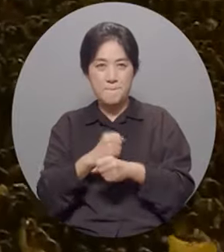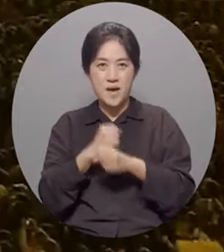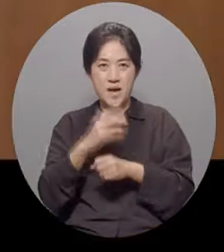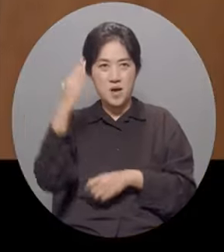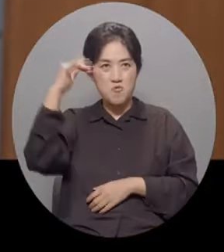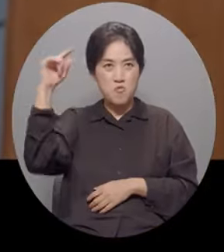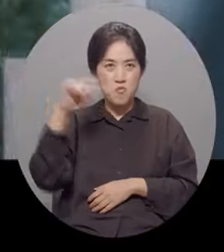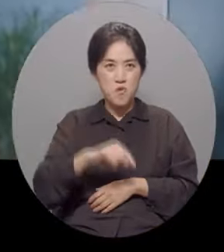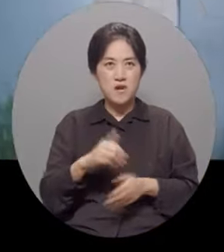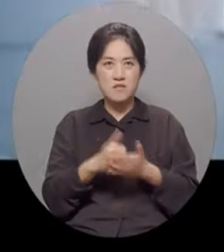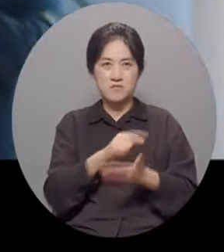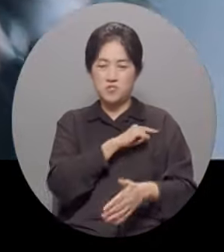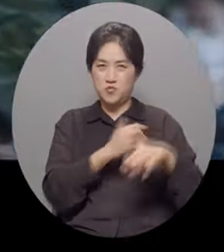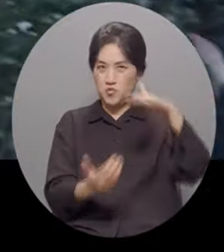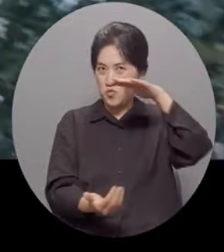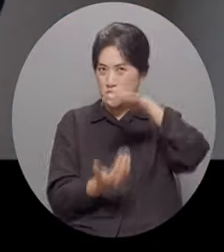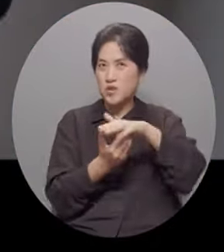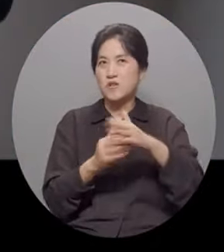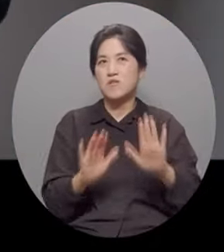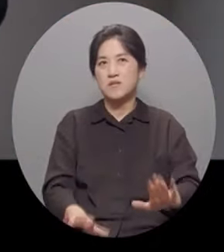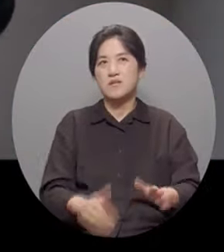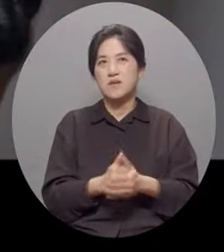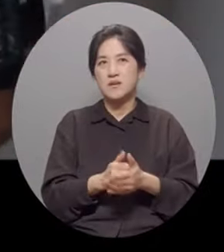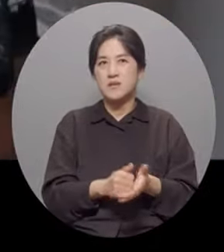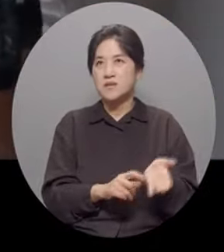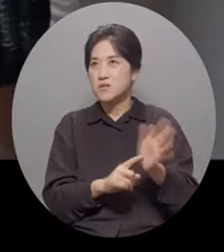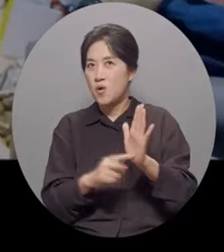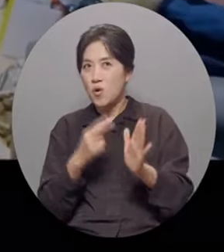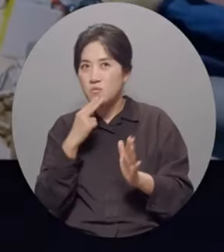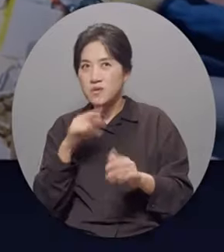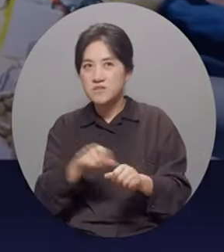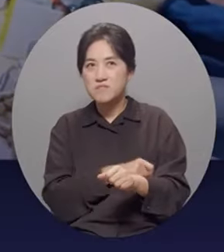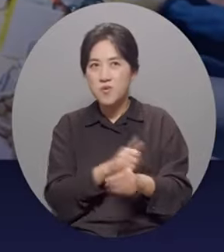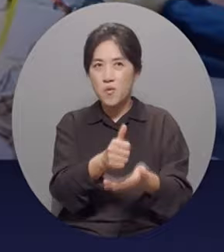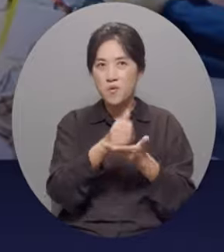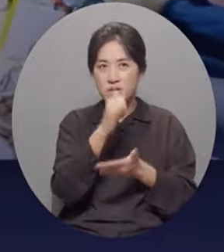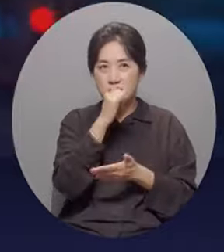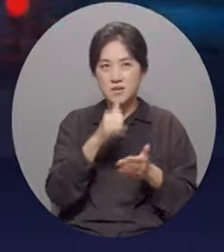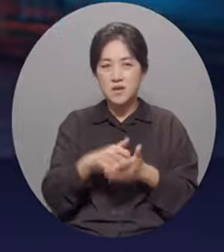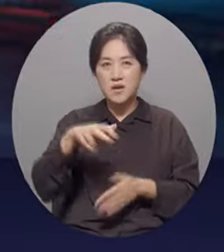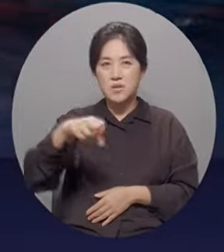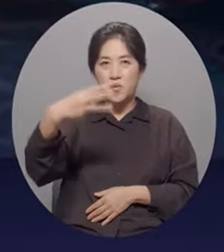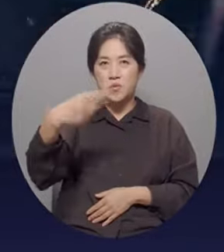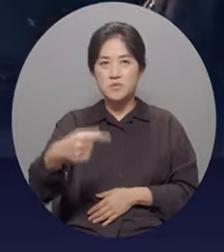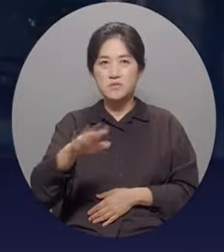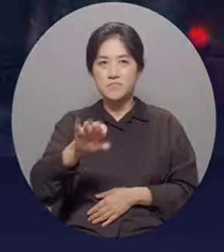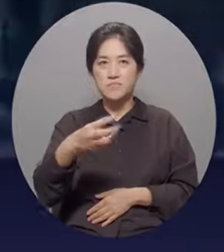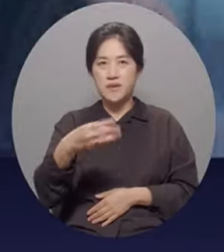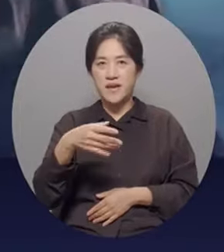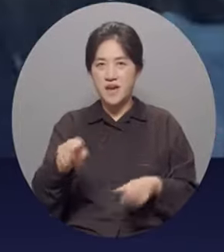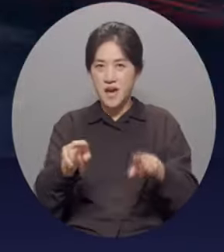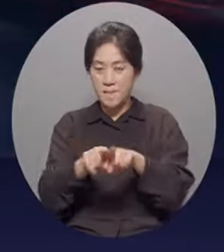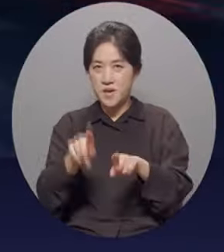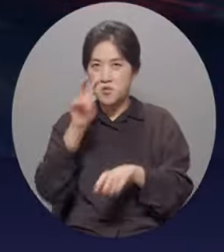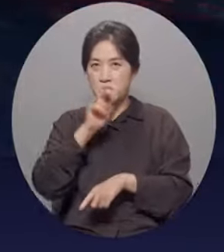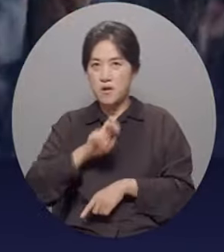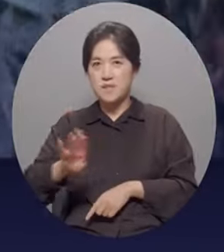최대입니다. 비공개 특별 게스트가 있다는 소식에 콜드플레이와 마이 유니버스를 발표했던